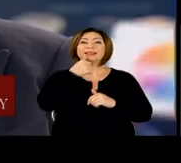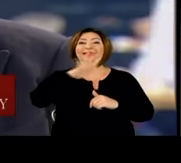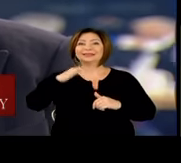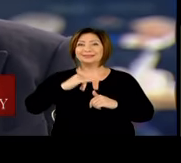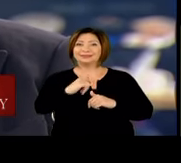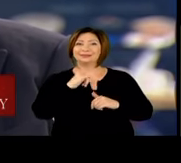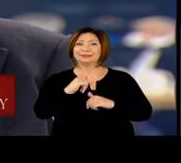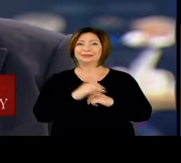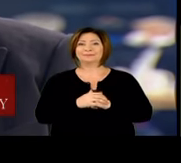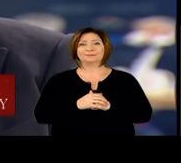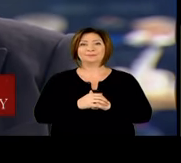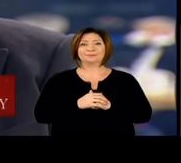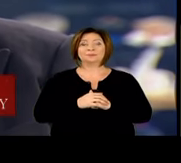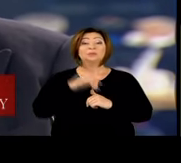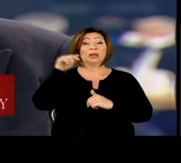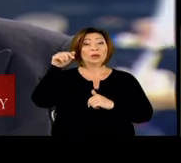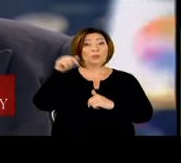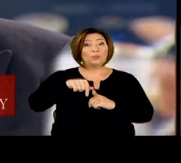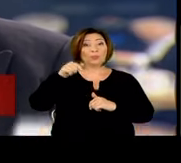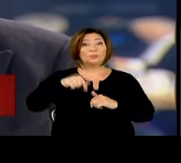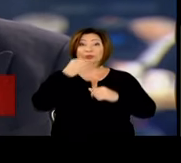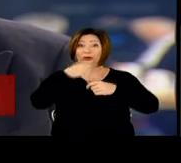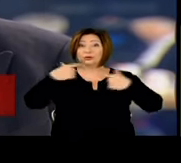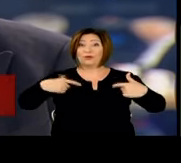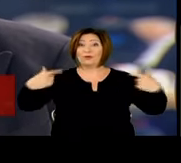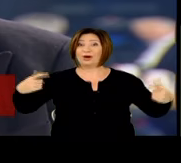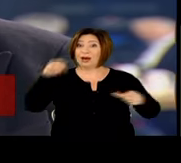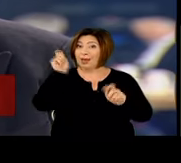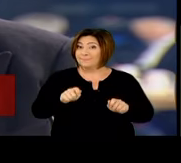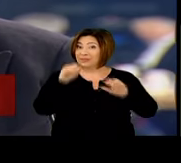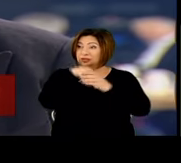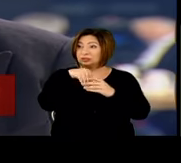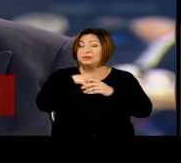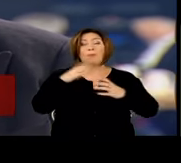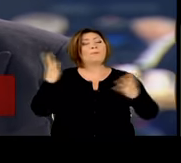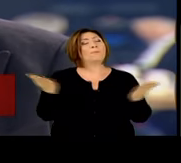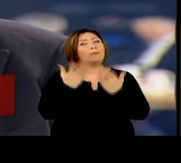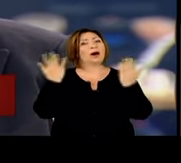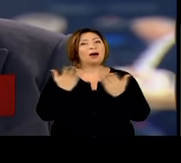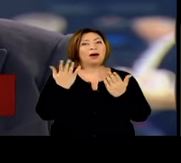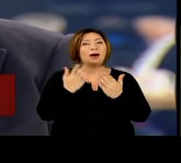kenarında. Güzel. Bu sofrayı kurabilmek için bayağı bir